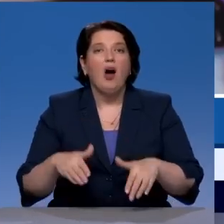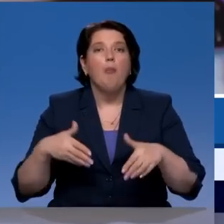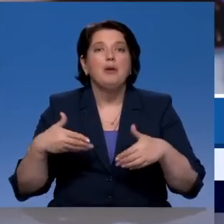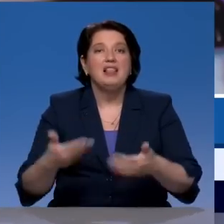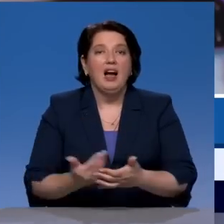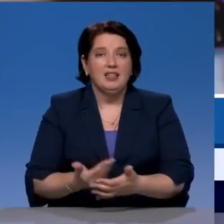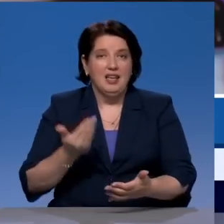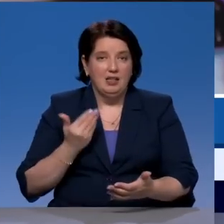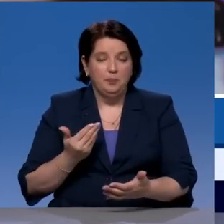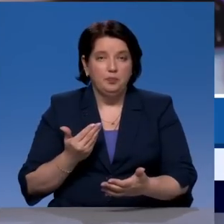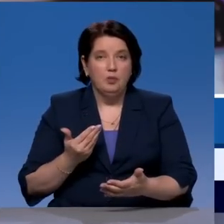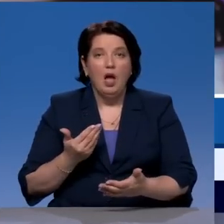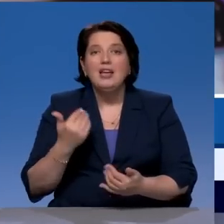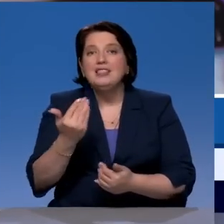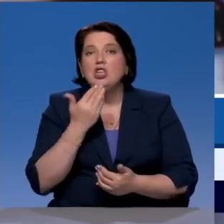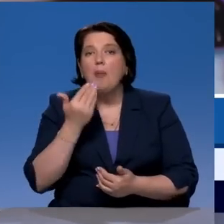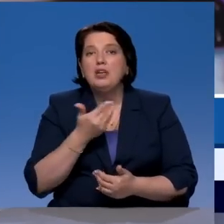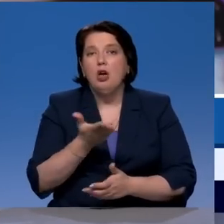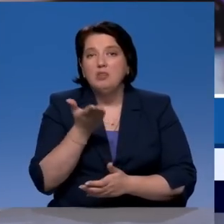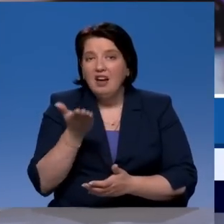Уважаемые зрители, как вы сейчас